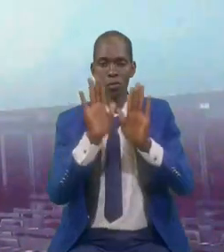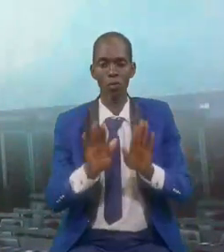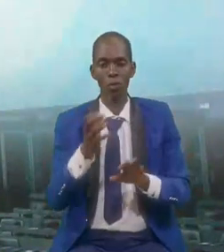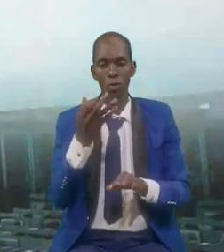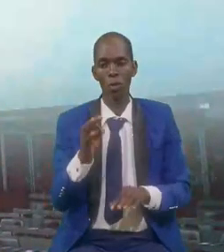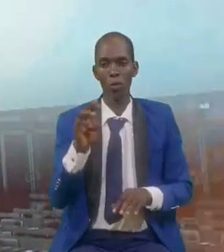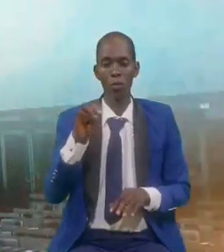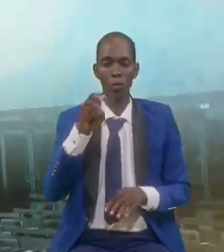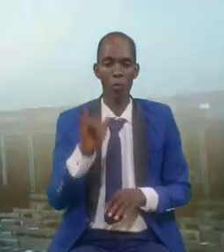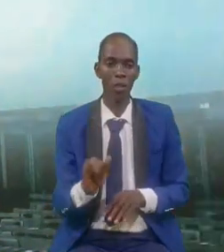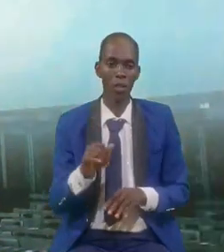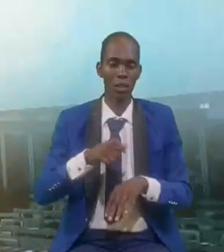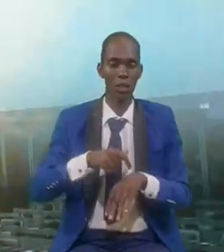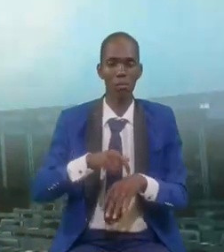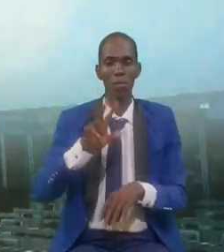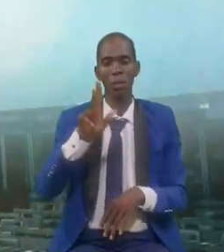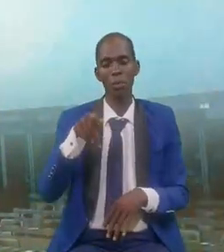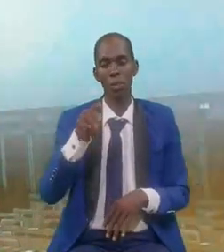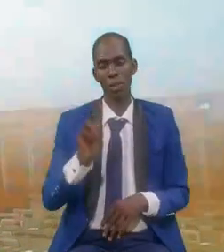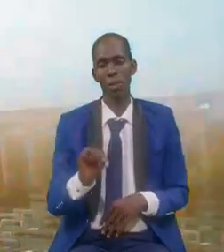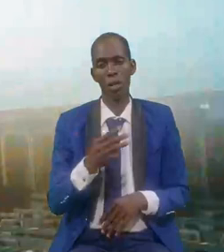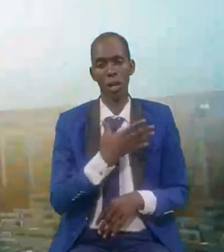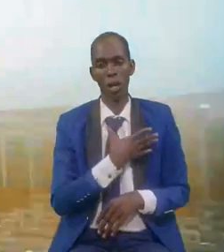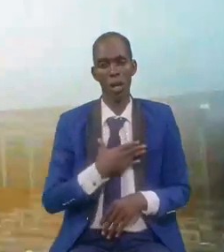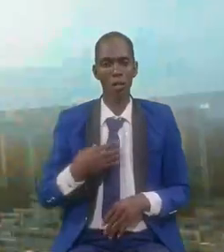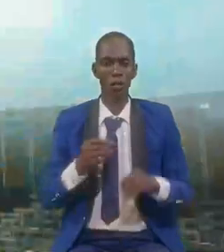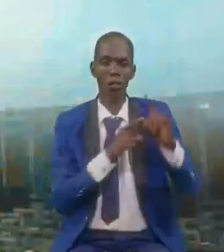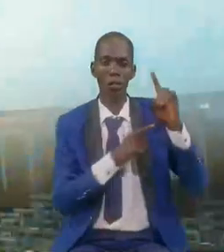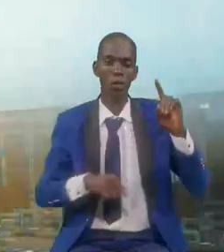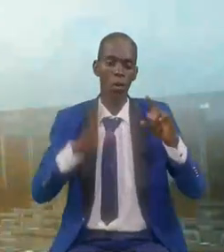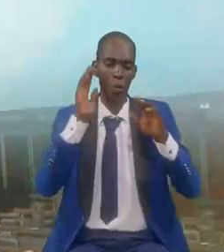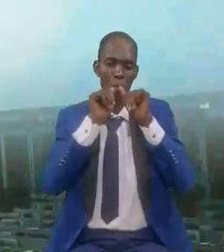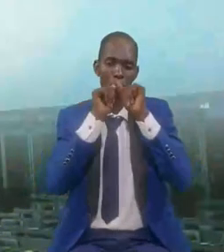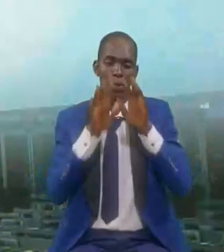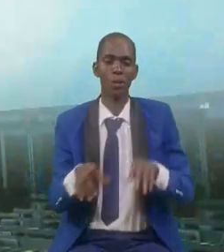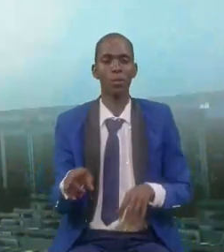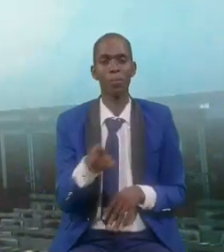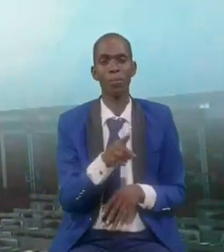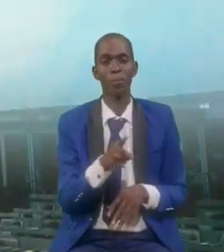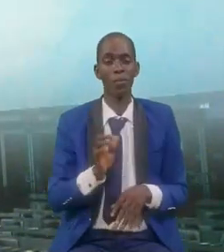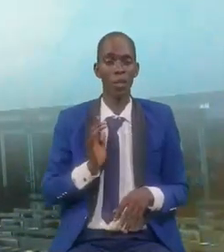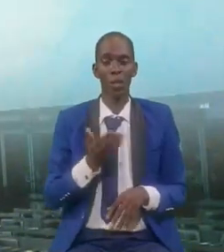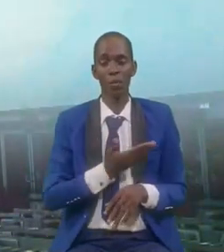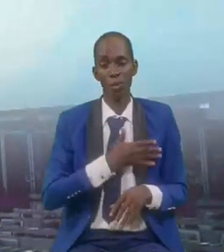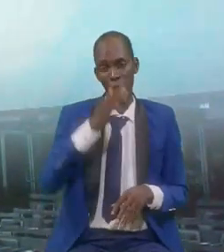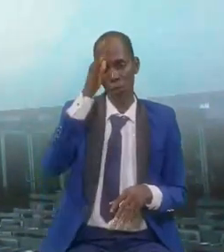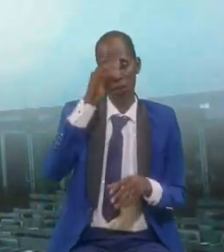Les informations vous seront données dans vos nations, dans vos régions, dans vos provinces.